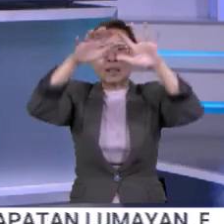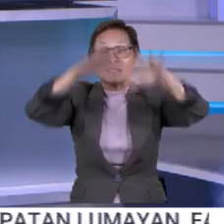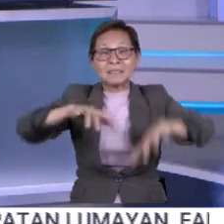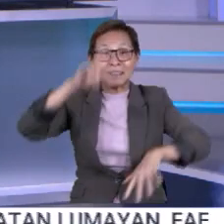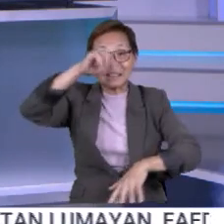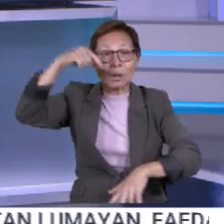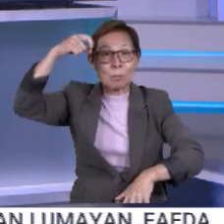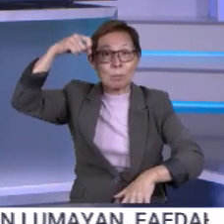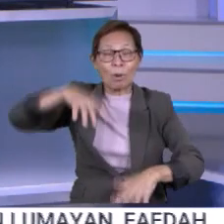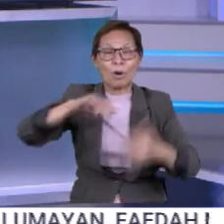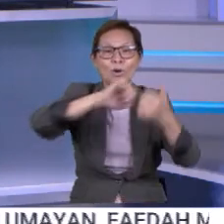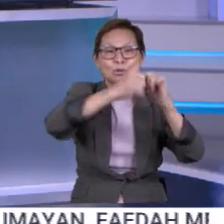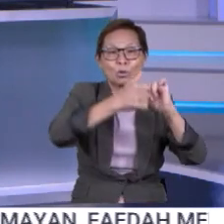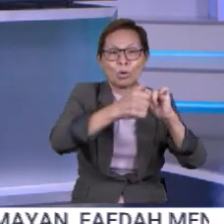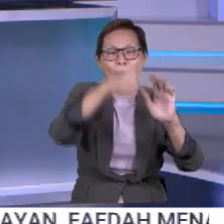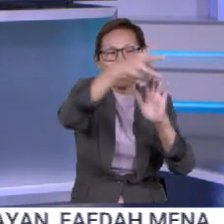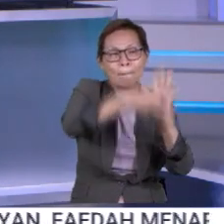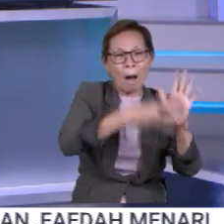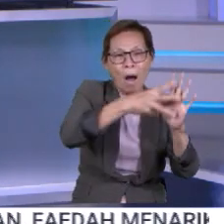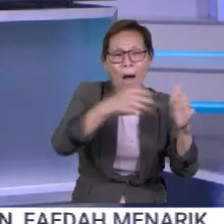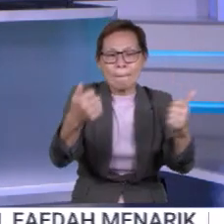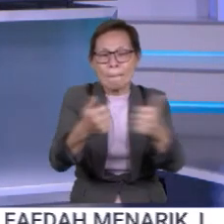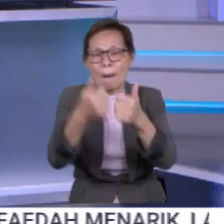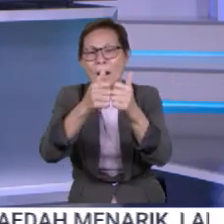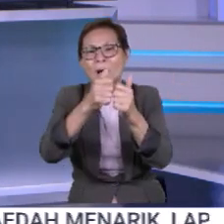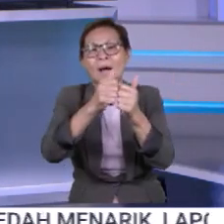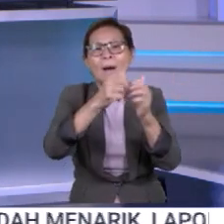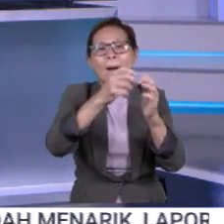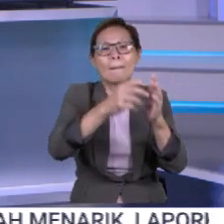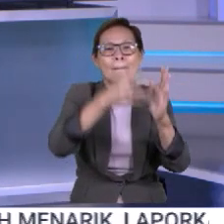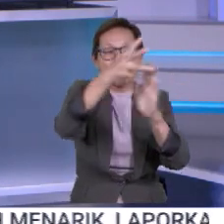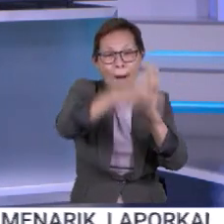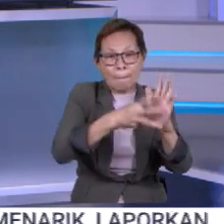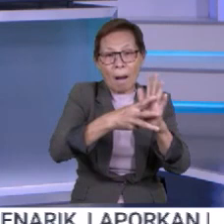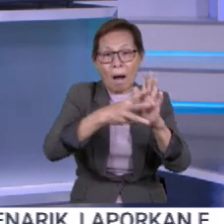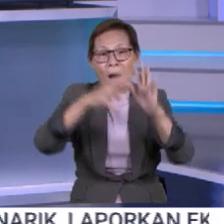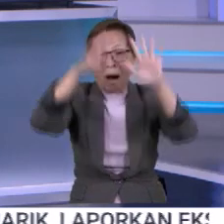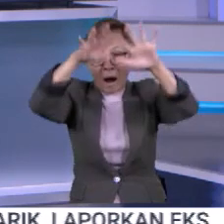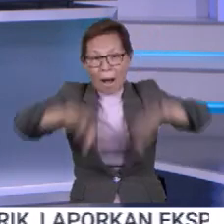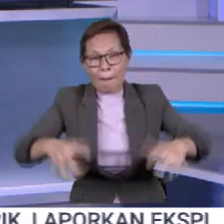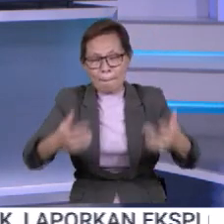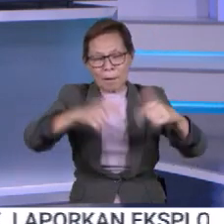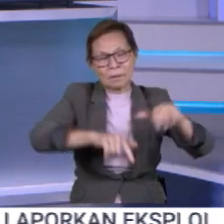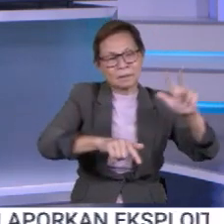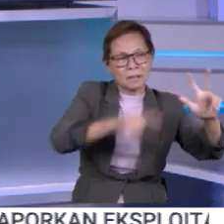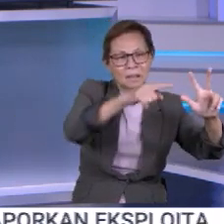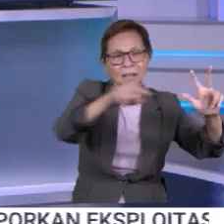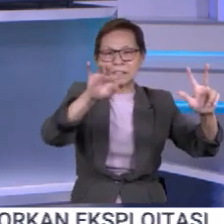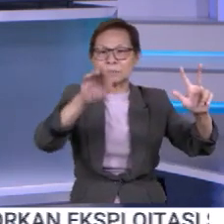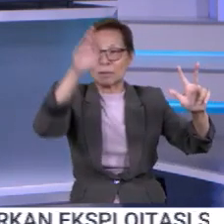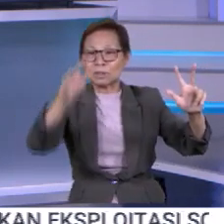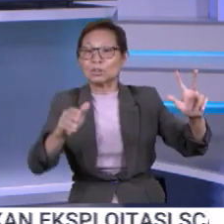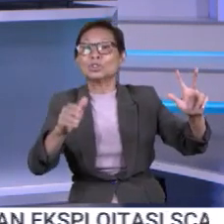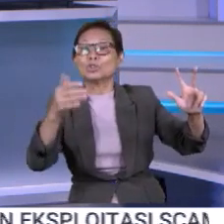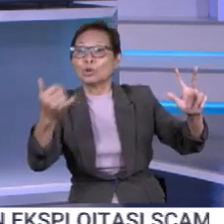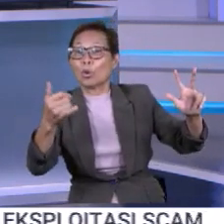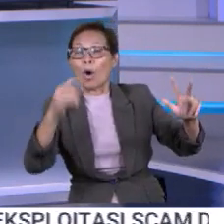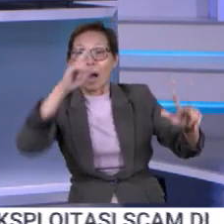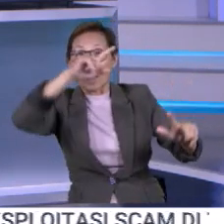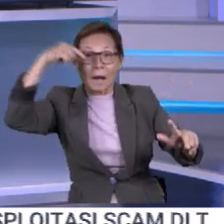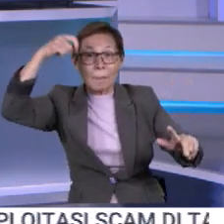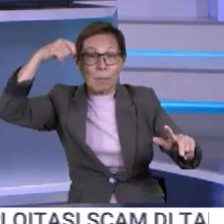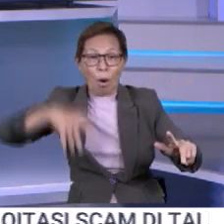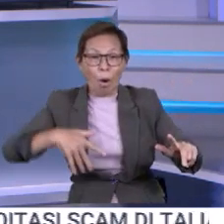Kita ke perkembangan sukan para. Tamasha Para ASEAN edisi ke-12 yang berlangsung pada 3 hingga 9 Jun di Kemboja akan